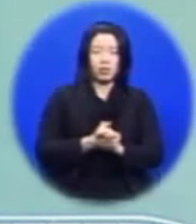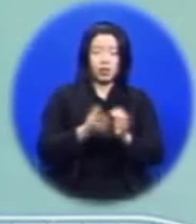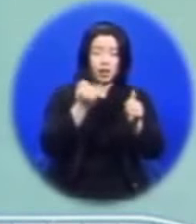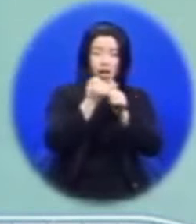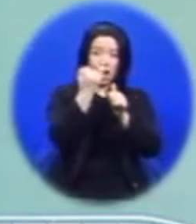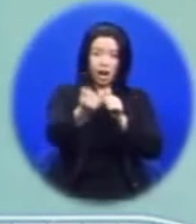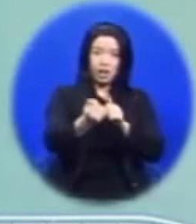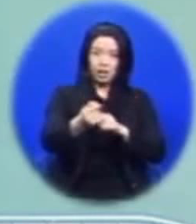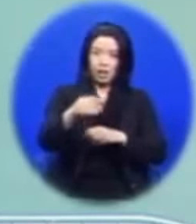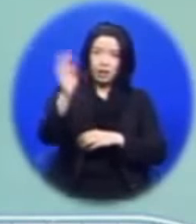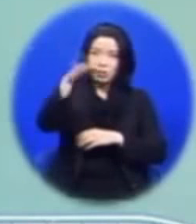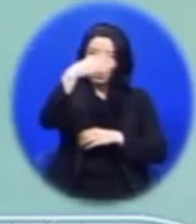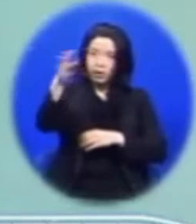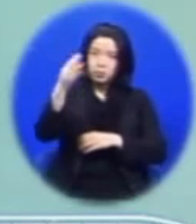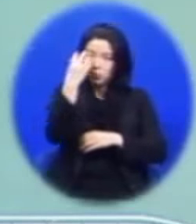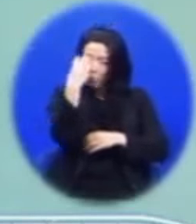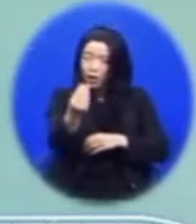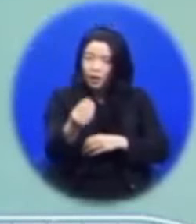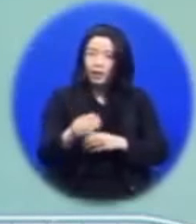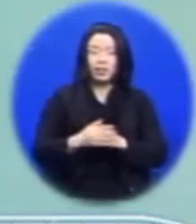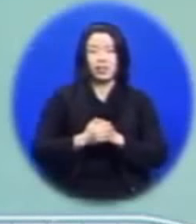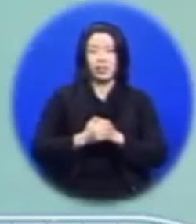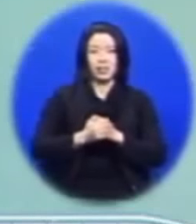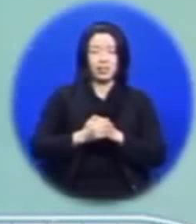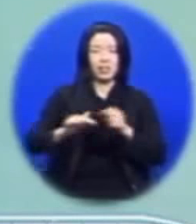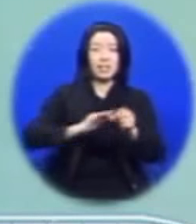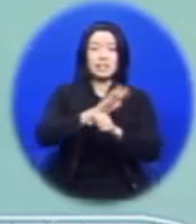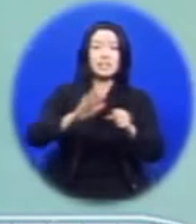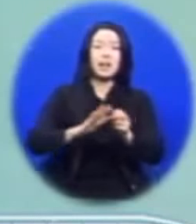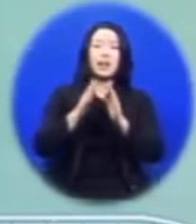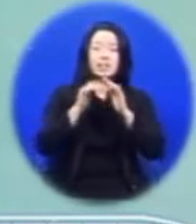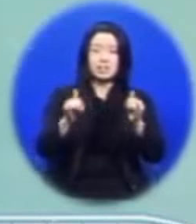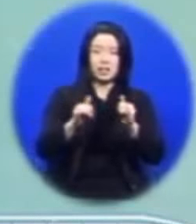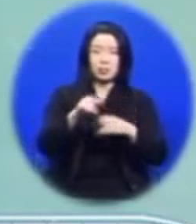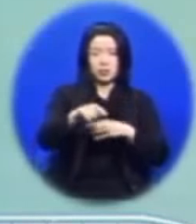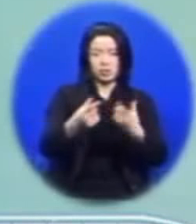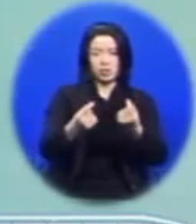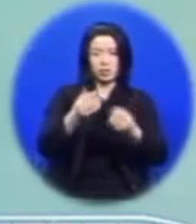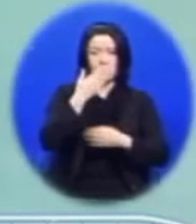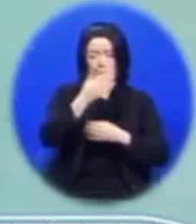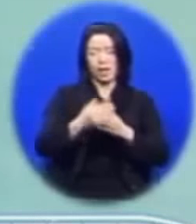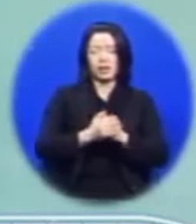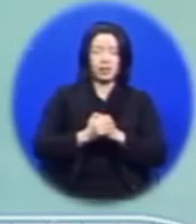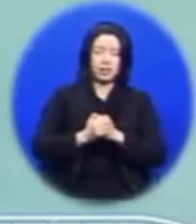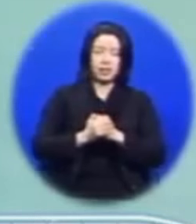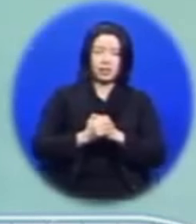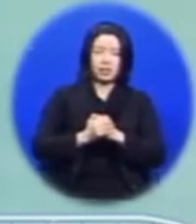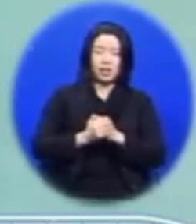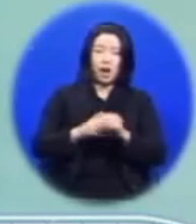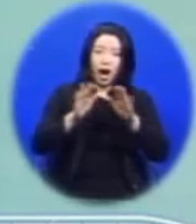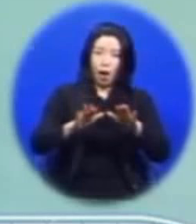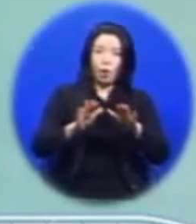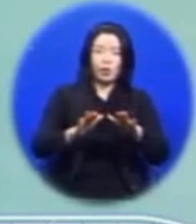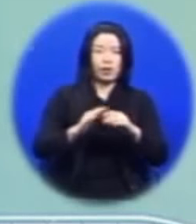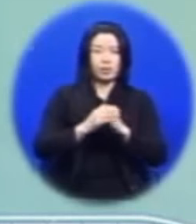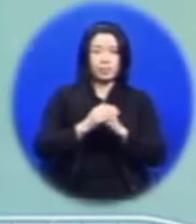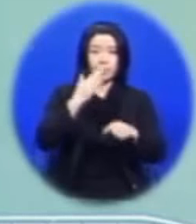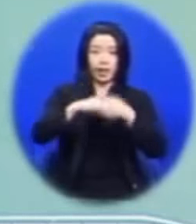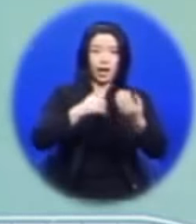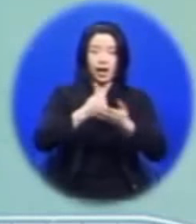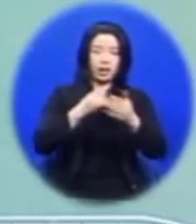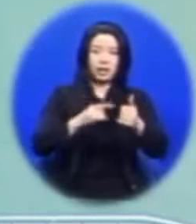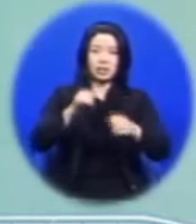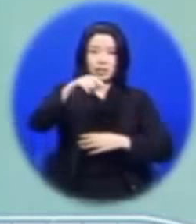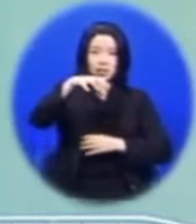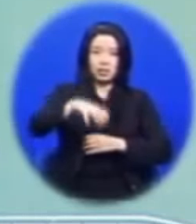손속을 흔들고 있는 아내가 보이요 사랑하는 사람은 그렇게 되는 거예요 오늘 하나님께서도